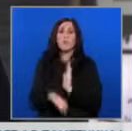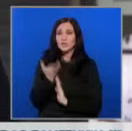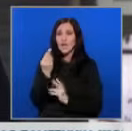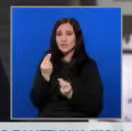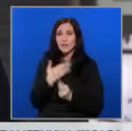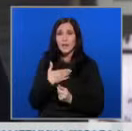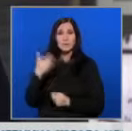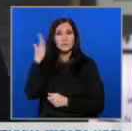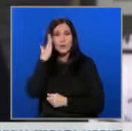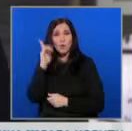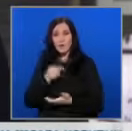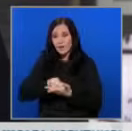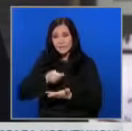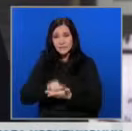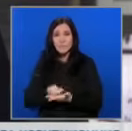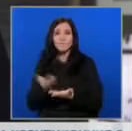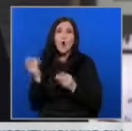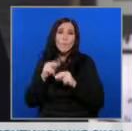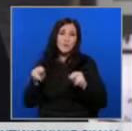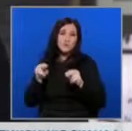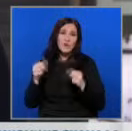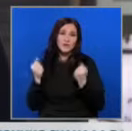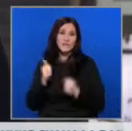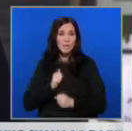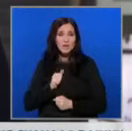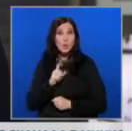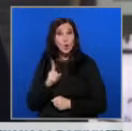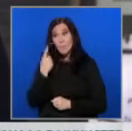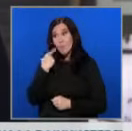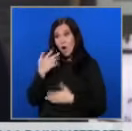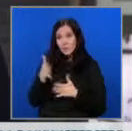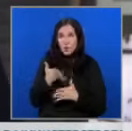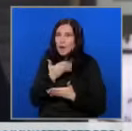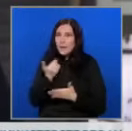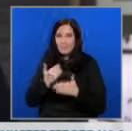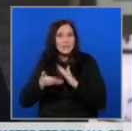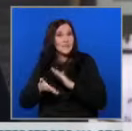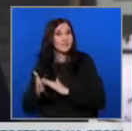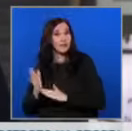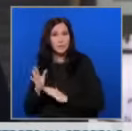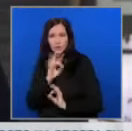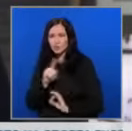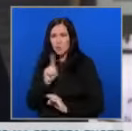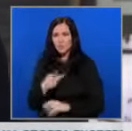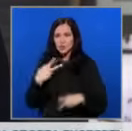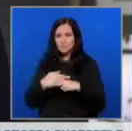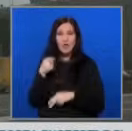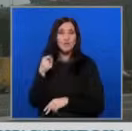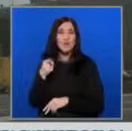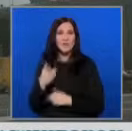има държава, която ще инвестира в образованието и здравеопазването, от която младите хора няма да си тръгнат. Нищо не може да спре